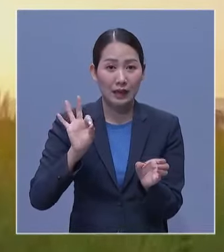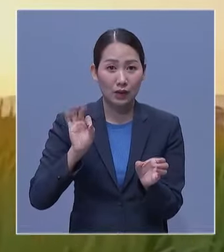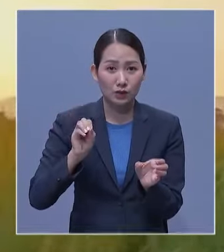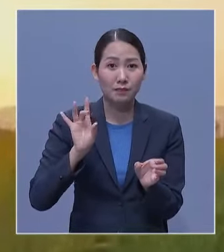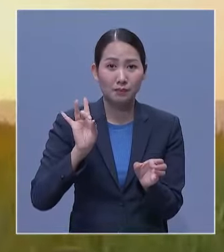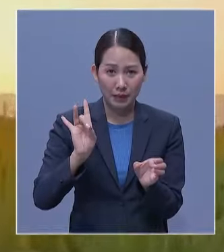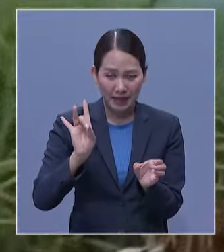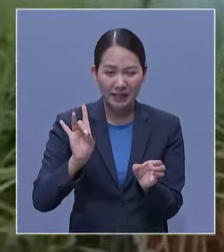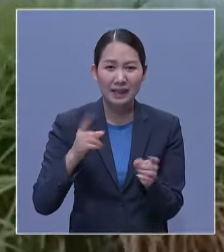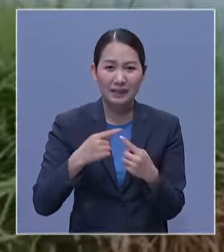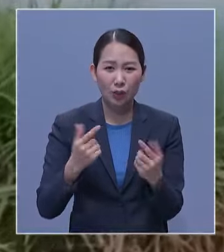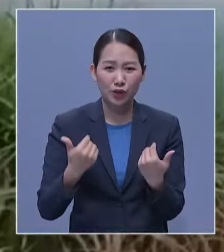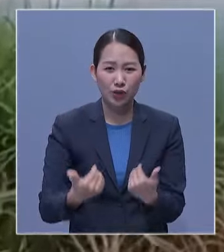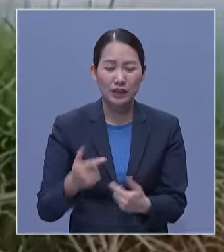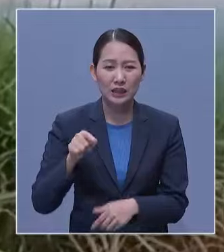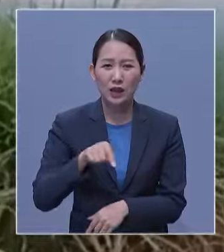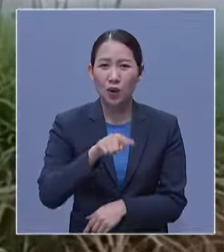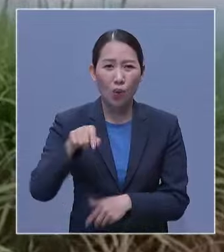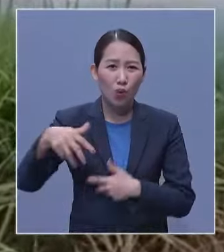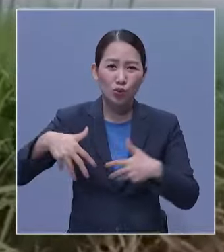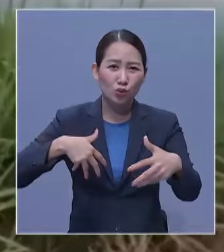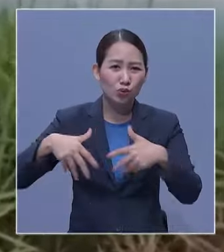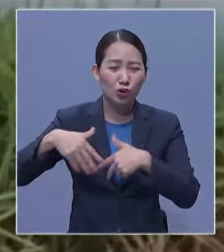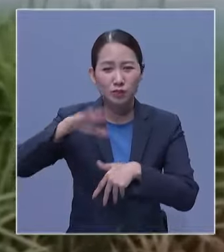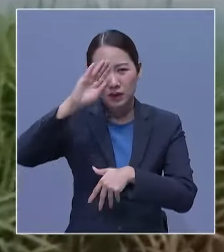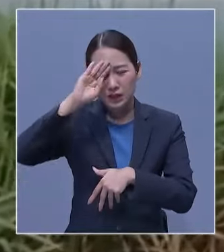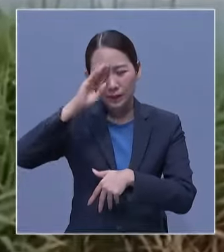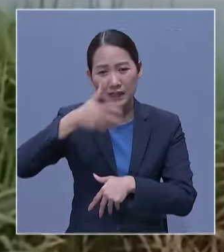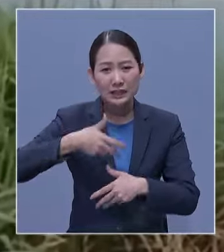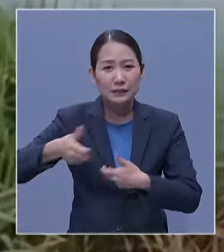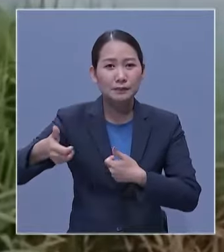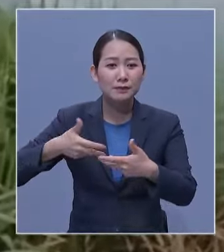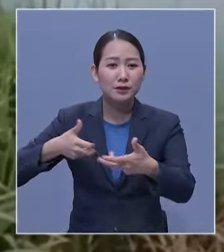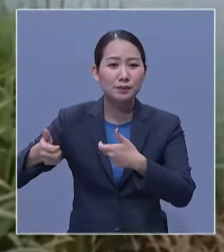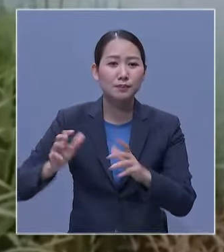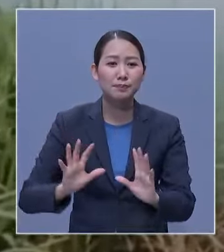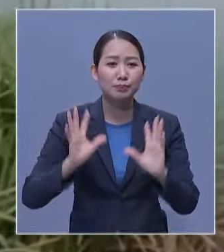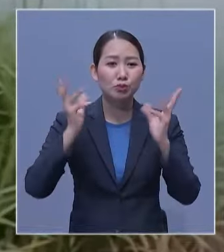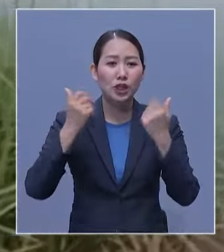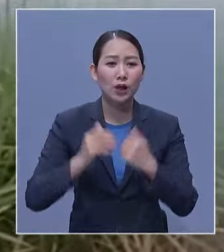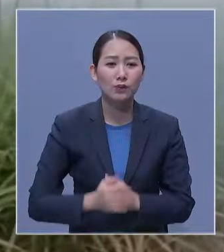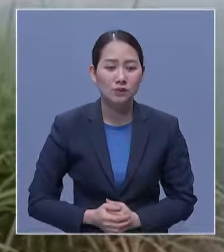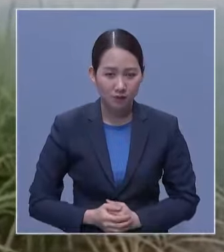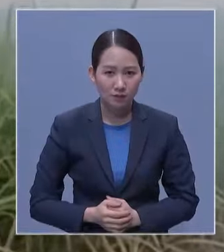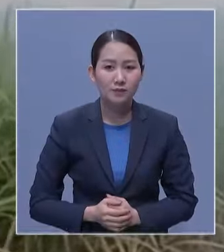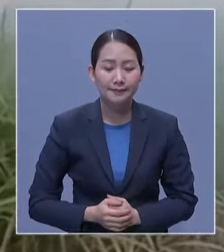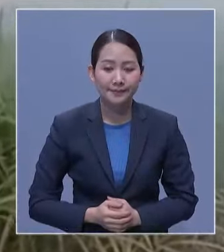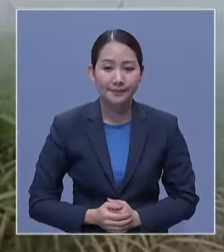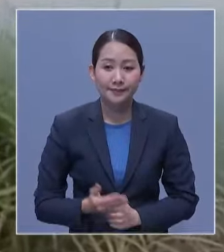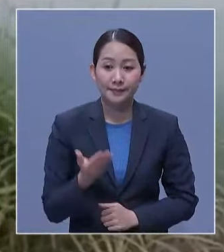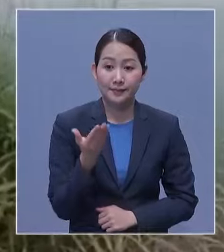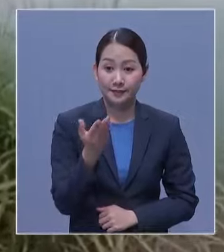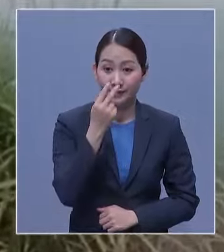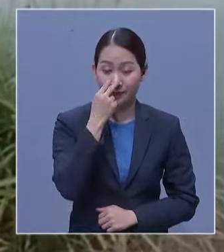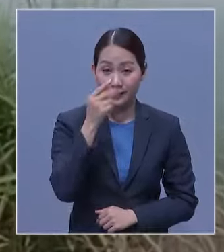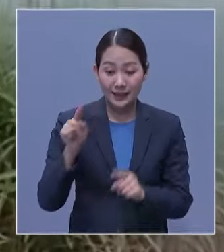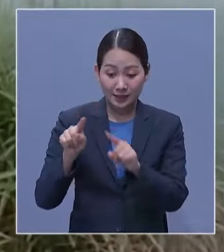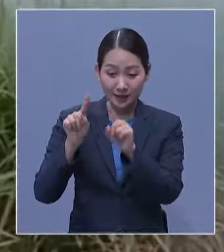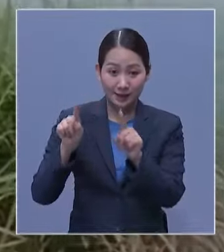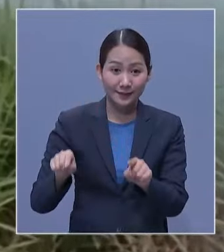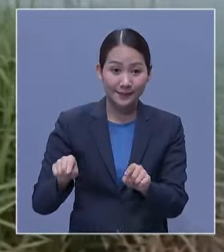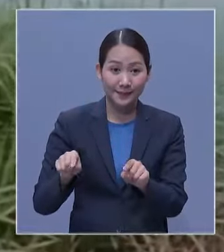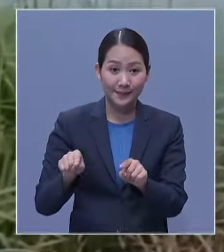ขาดแคลนอยู่แล้วที่ท่านผู้ชมเห็นอยู่ทางมุมขวาจอที่เห็นมีผู้ชายผู้หญิง 2คนกำลังใส่หน้ากาก